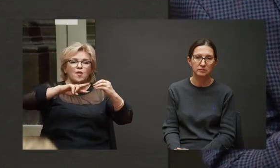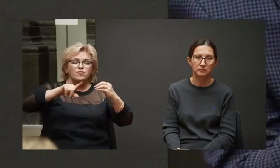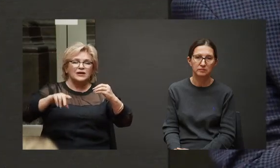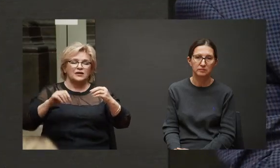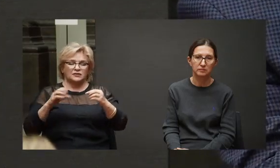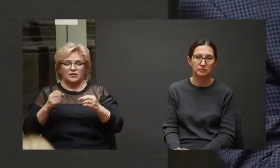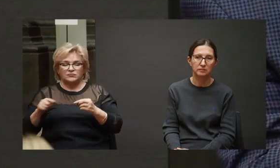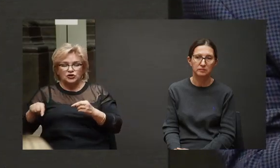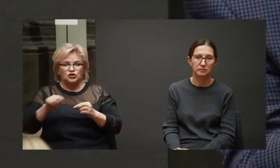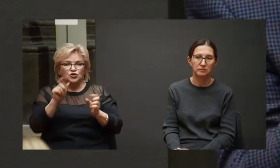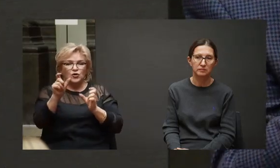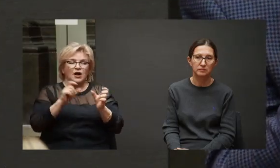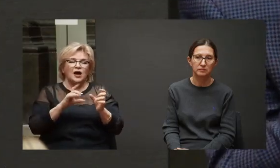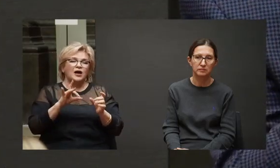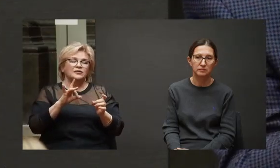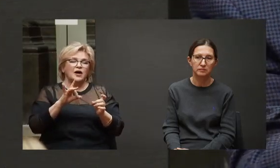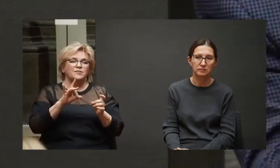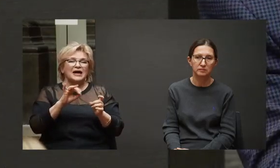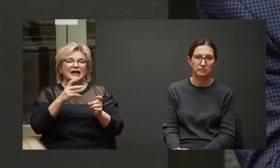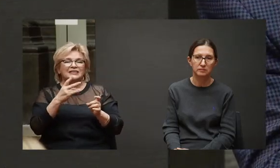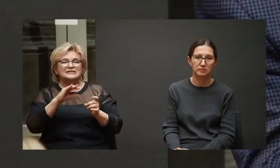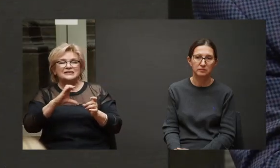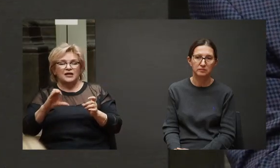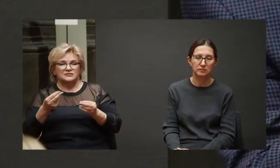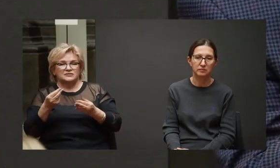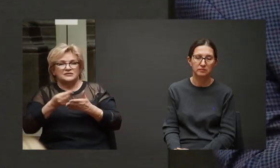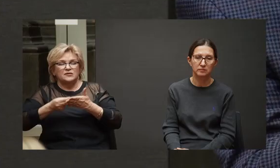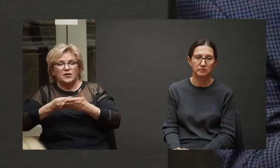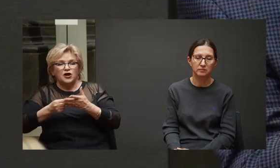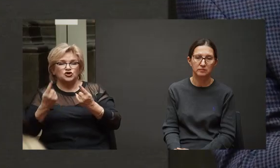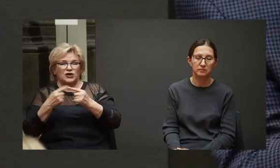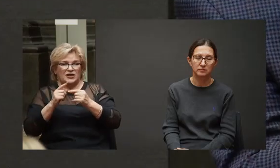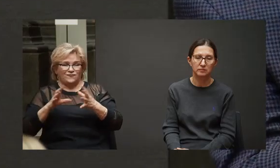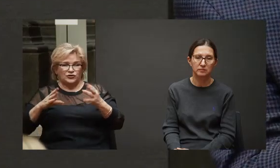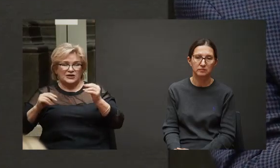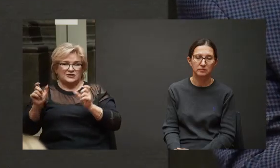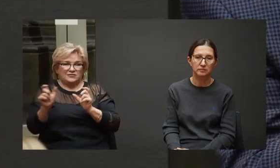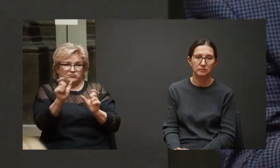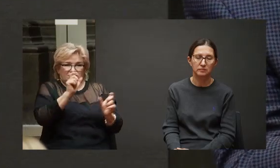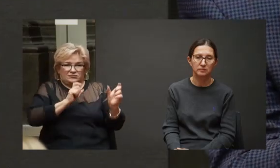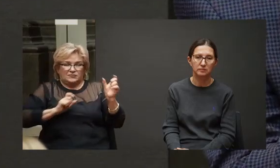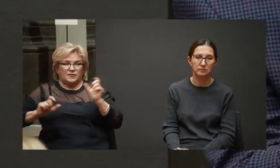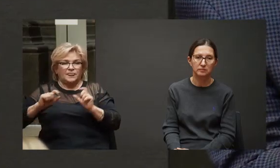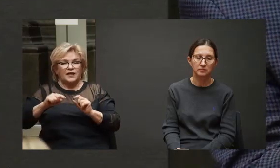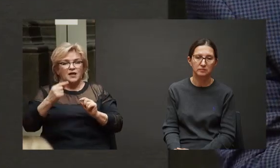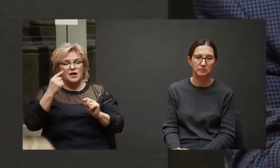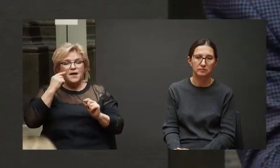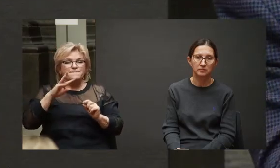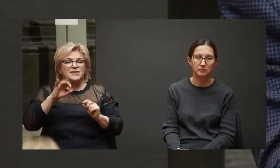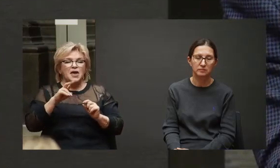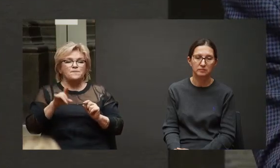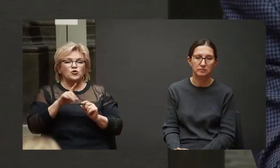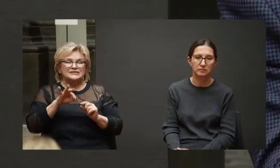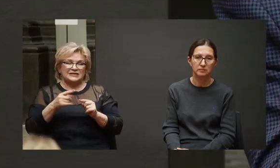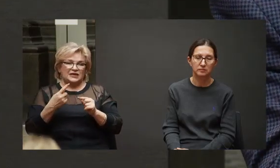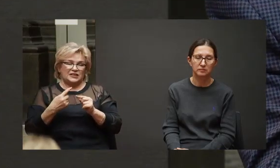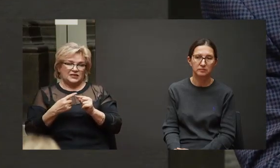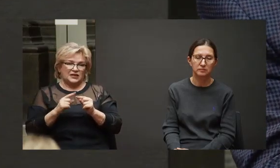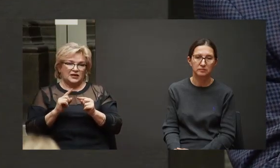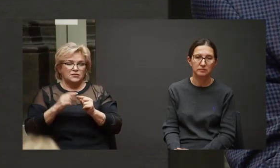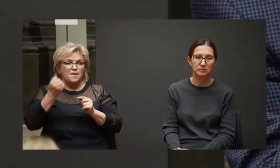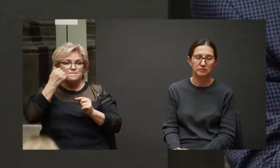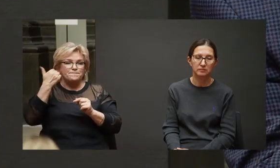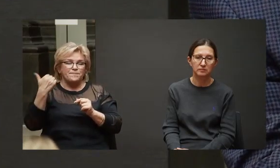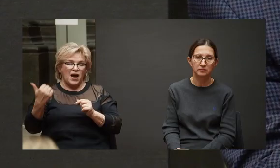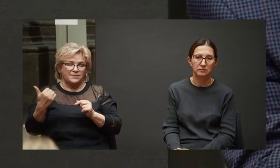Мане, ренессансное изображение. И вот это, ну, как вы понимаете, Мнемозина – это богиня